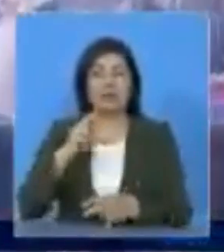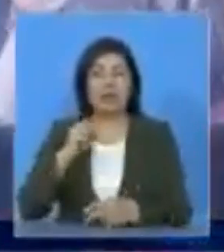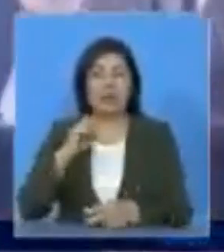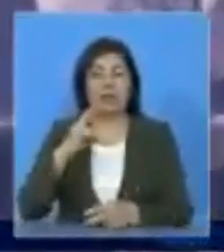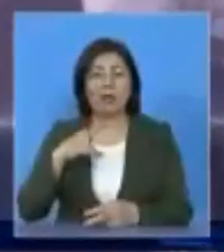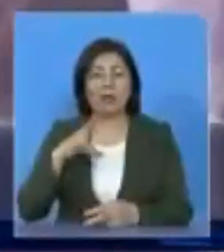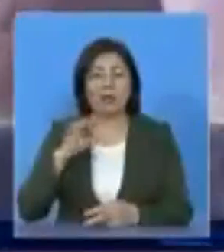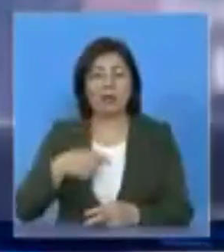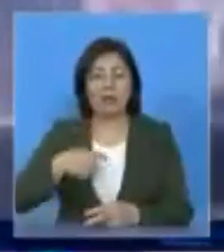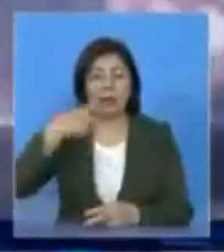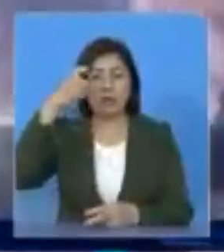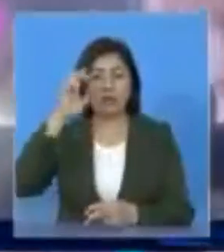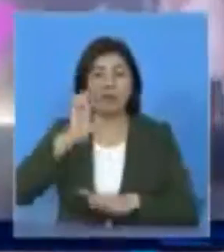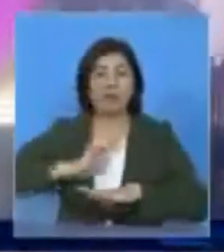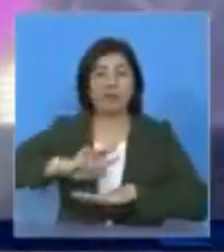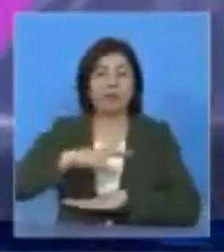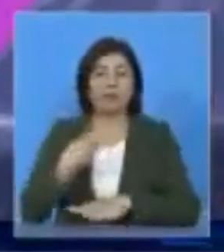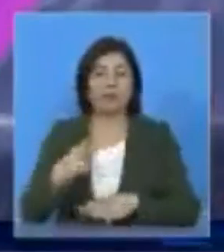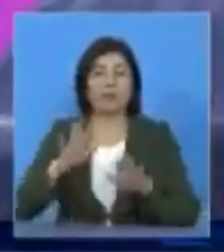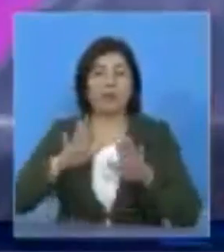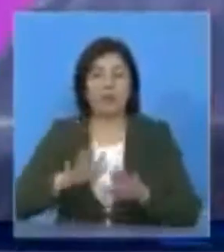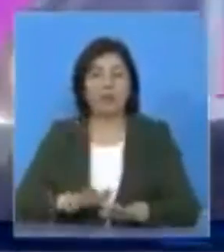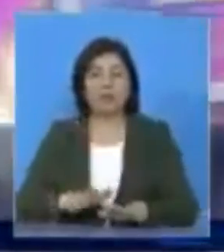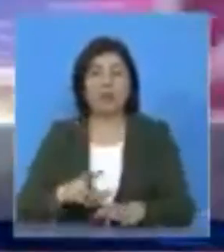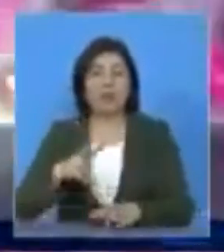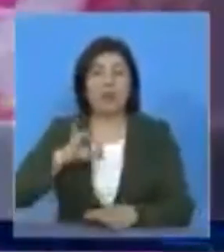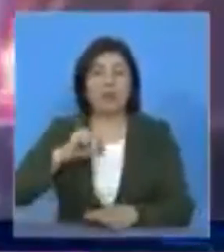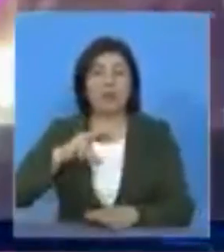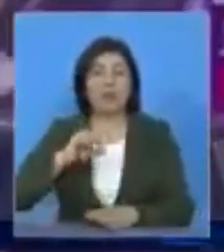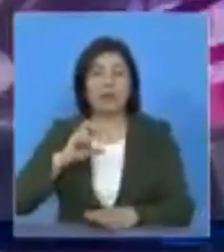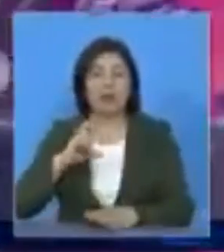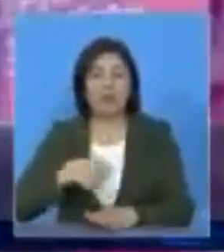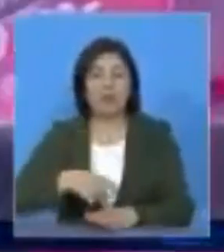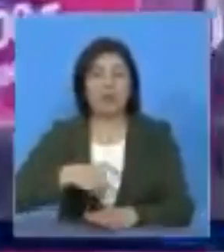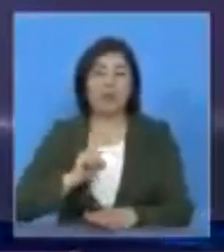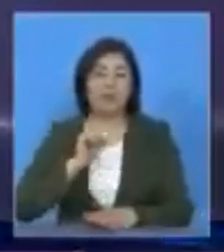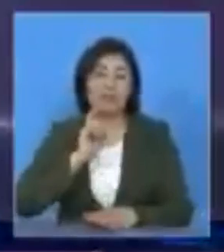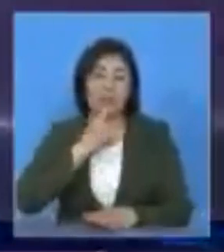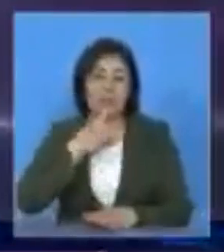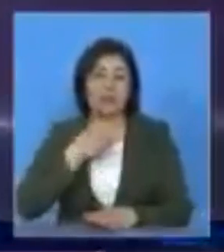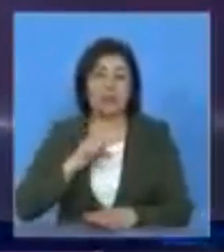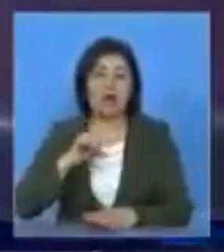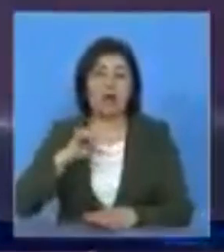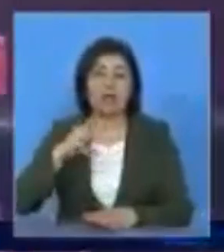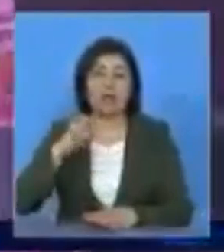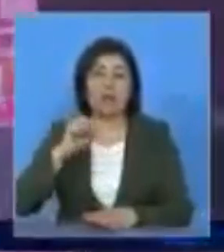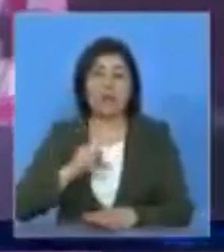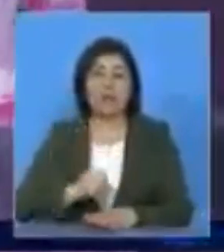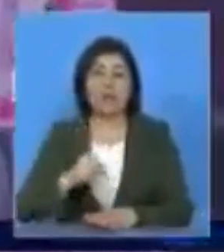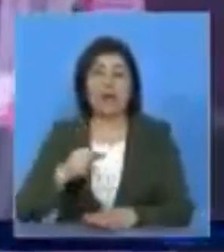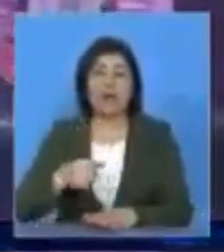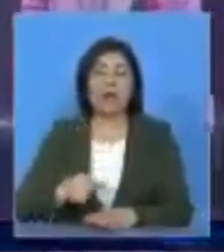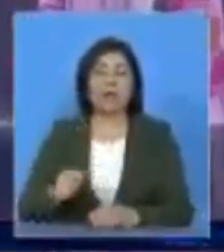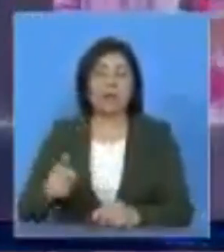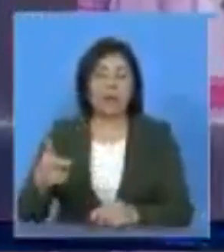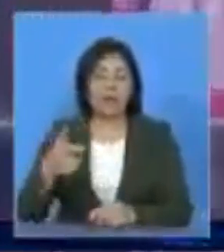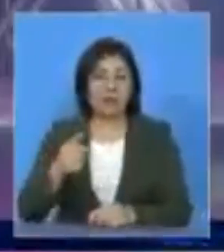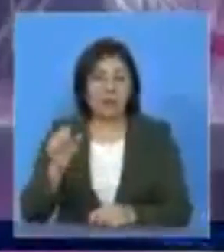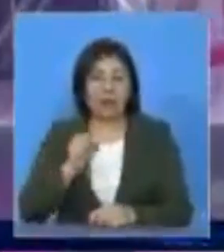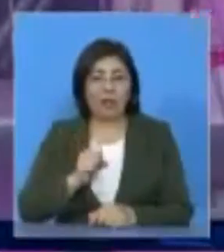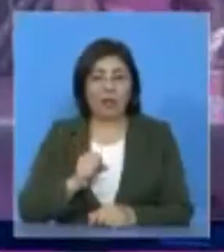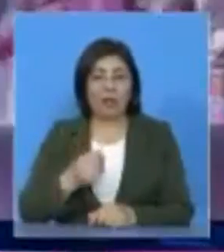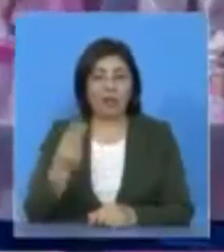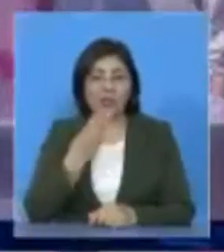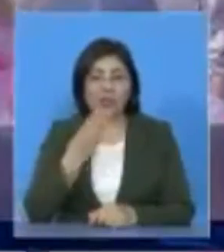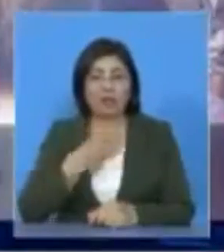Гасанзаде, Азербайджан. 2-е место завоевали Милана Пономаренко из Москвы и Армен Саакян из Актау. И, наконец, первое